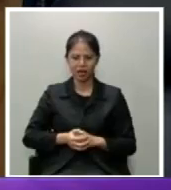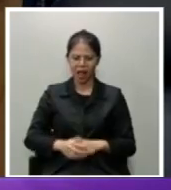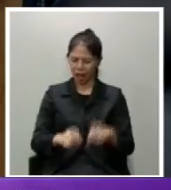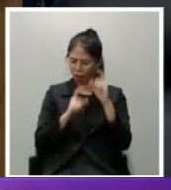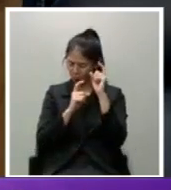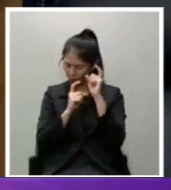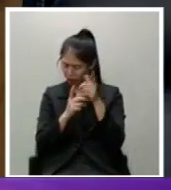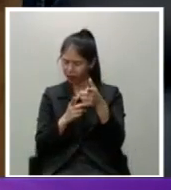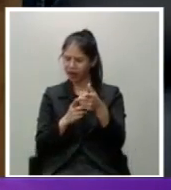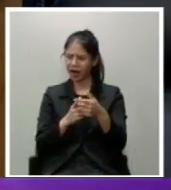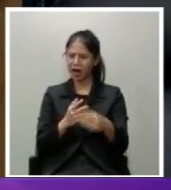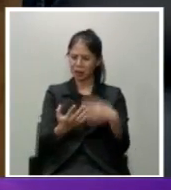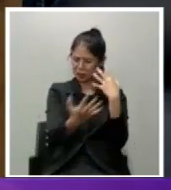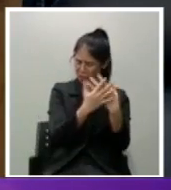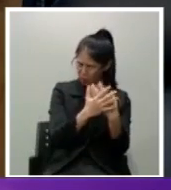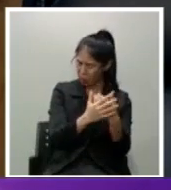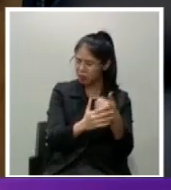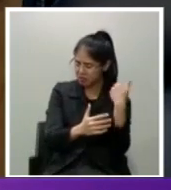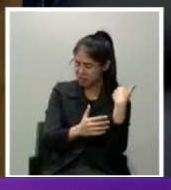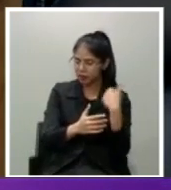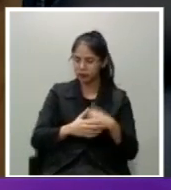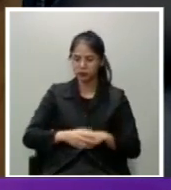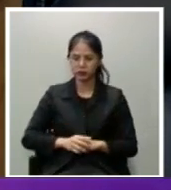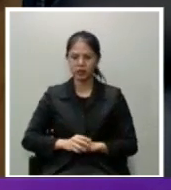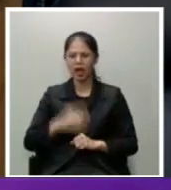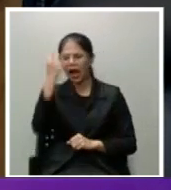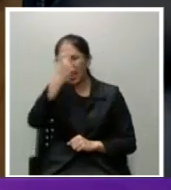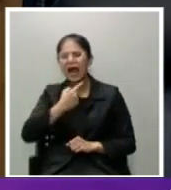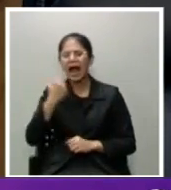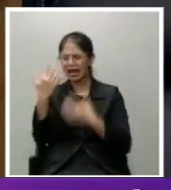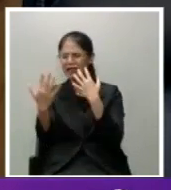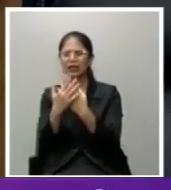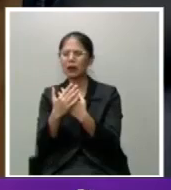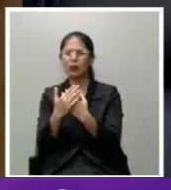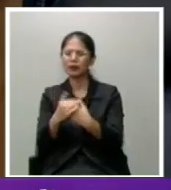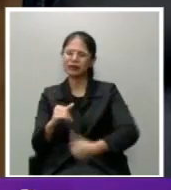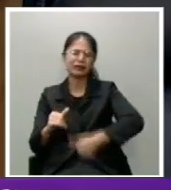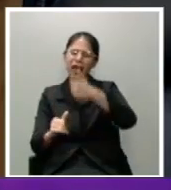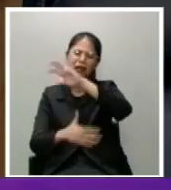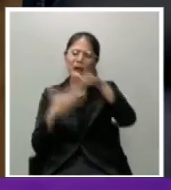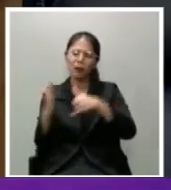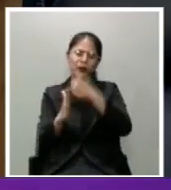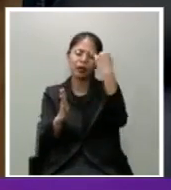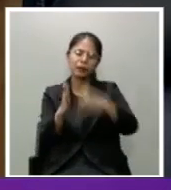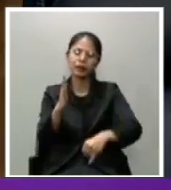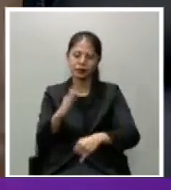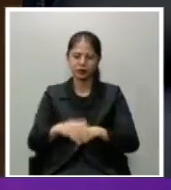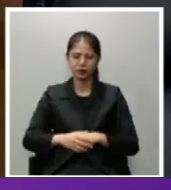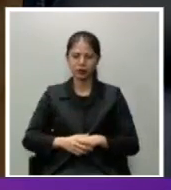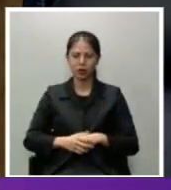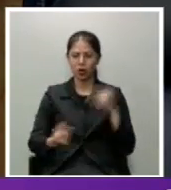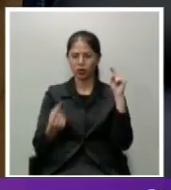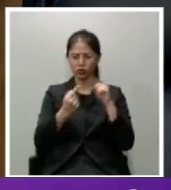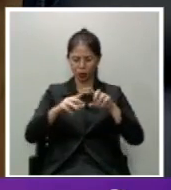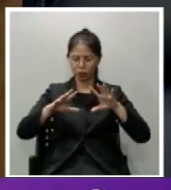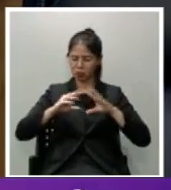นะศรีถนนชัยก็ติดคุกได้ใครก็ติดคุกได้ครับถ้าทำผิดและผมก็ไม่รับด้วยว่าผมเป็นศรี